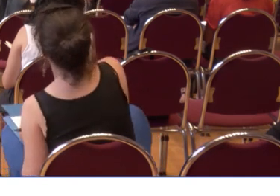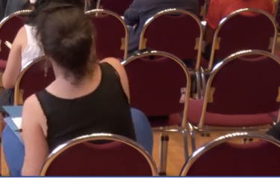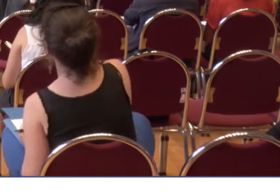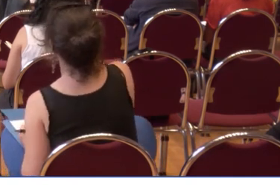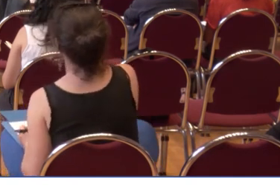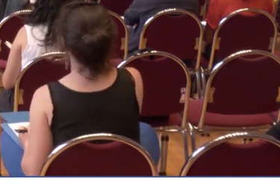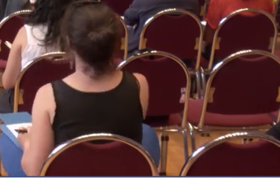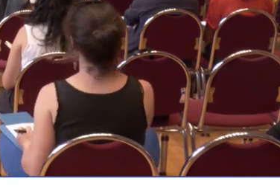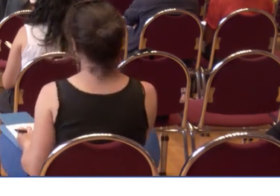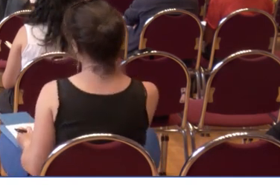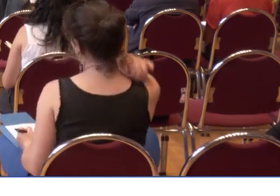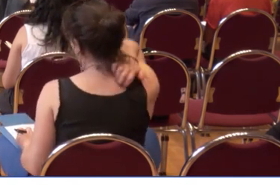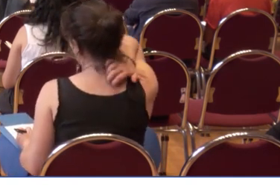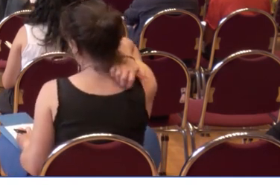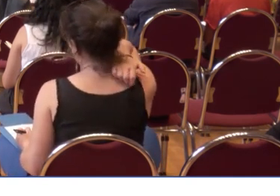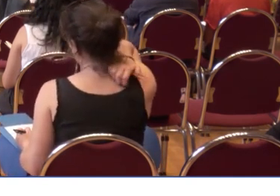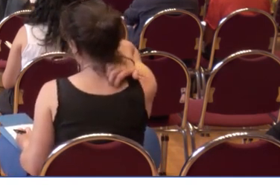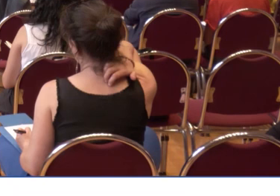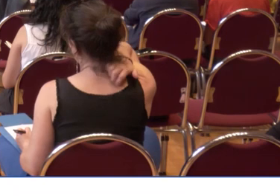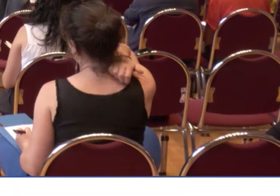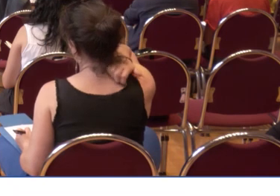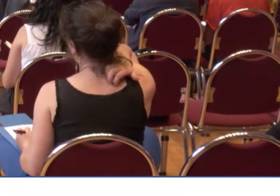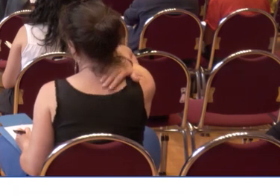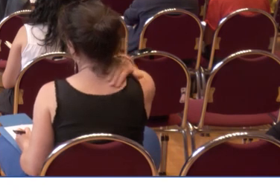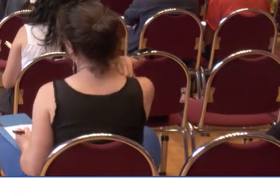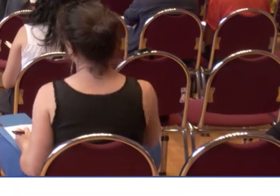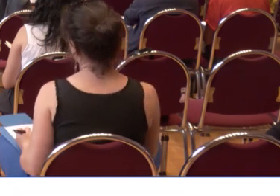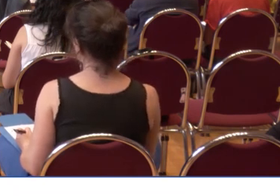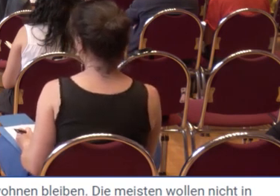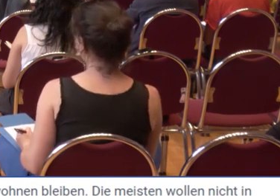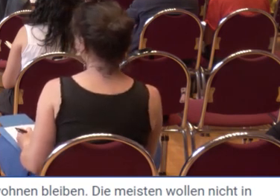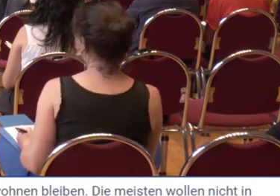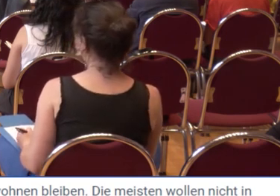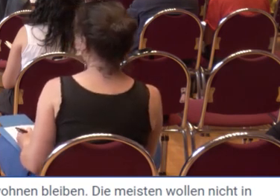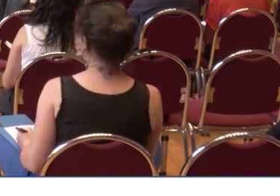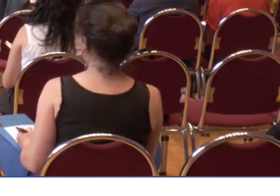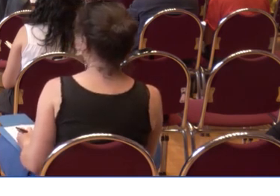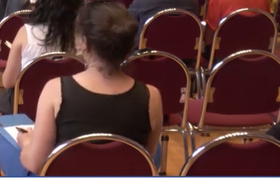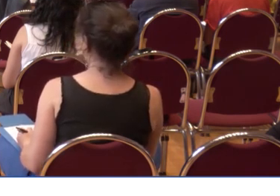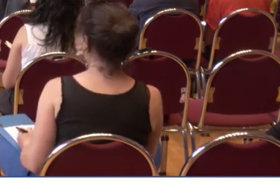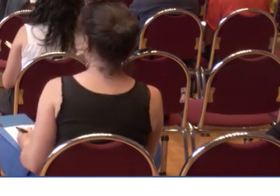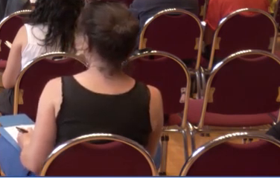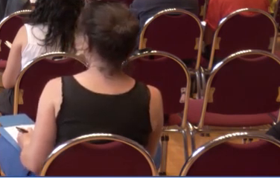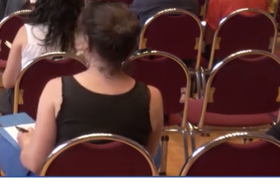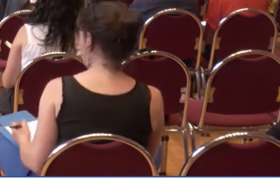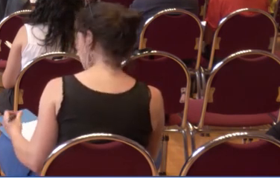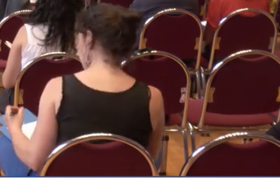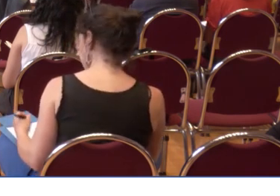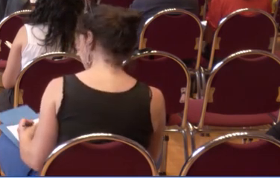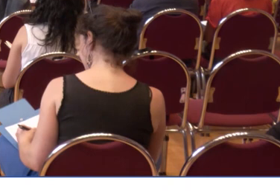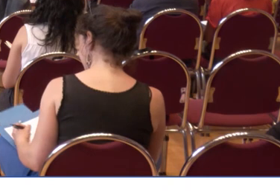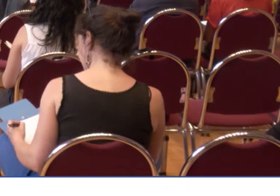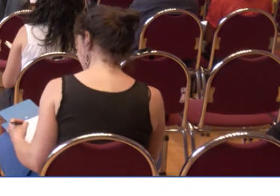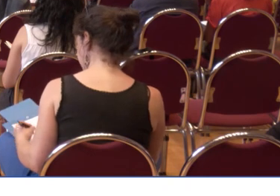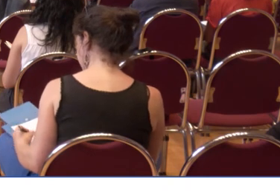und das ist eine qualifizierte assistenzleistung es ist nicht so eine Ersatzvornahme ich sage